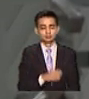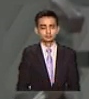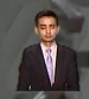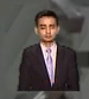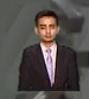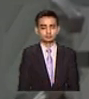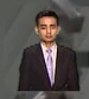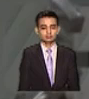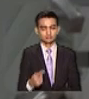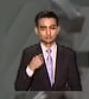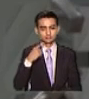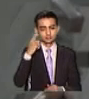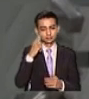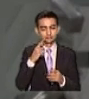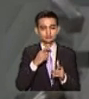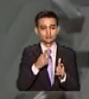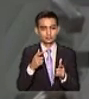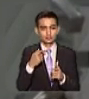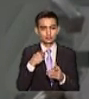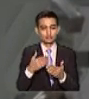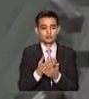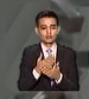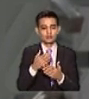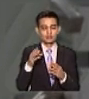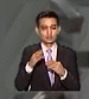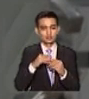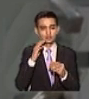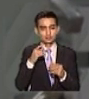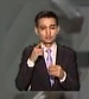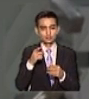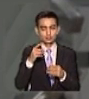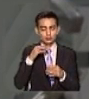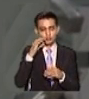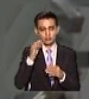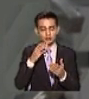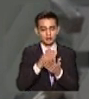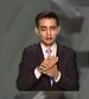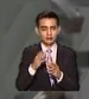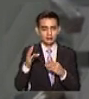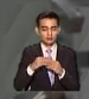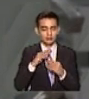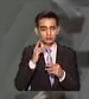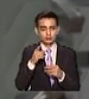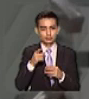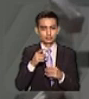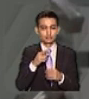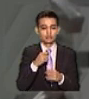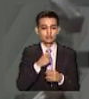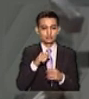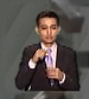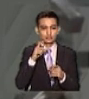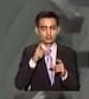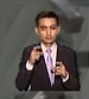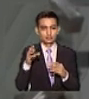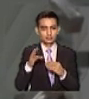Мне кажется, я готова к миссии с новым экипажем. Они доказали не только свою опытность и подготовленность, они настоящие герои. Для меня